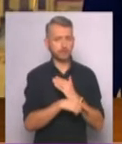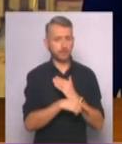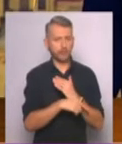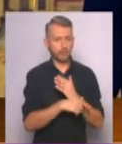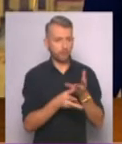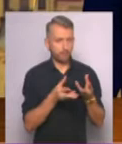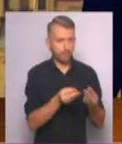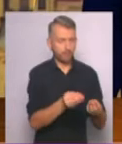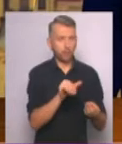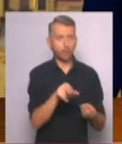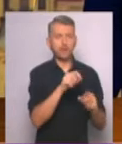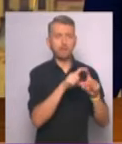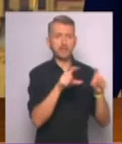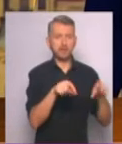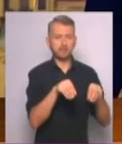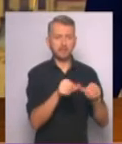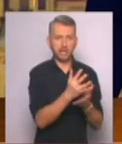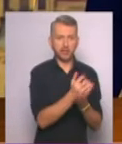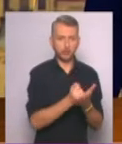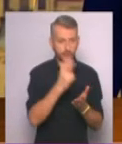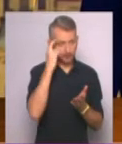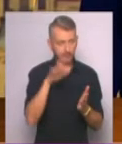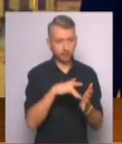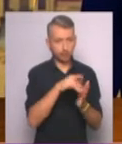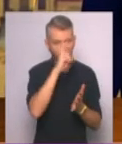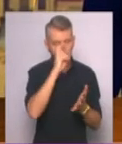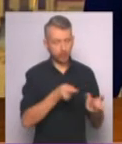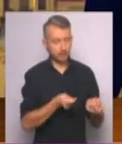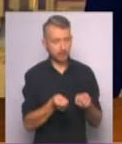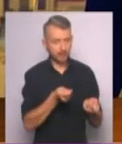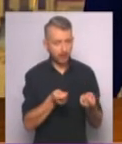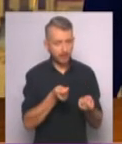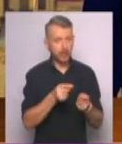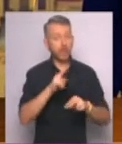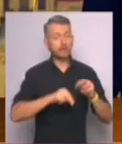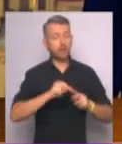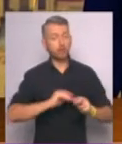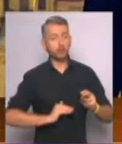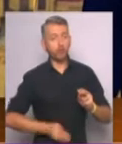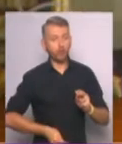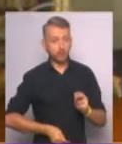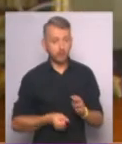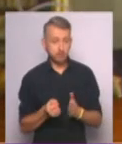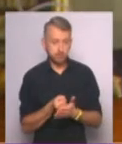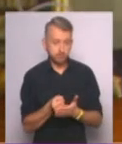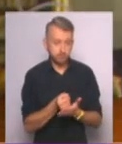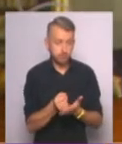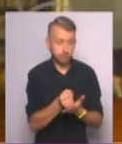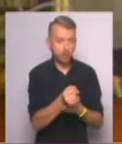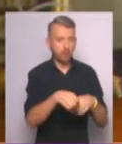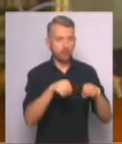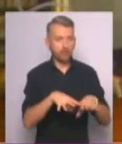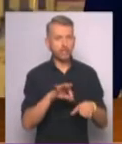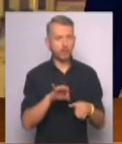у департаменті земельних ресурсів Київської міської держадміністрації, забудовник протискає рішення про